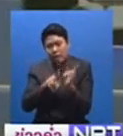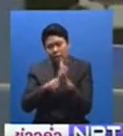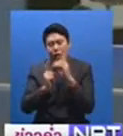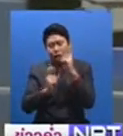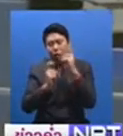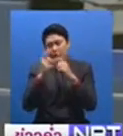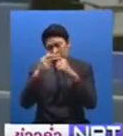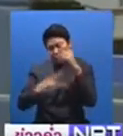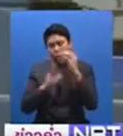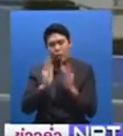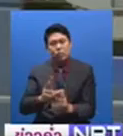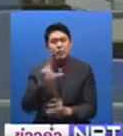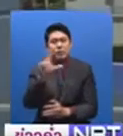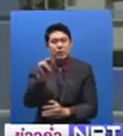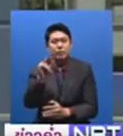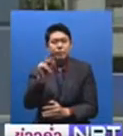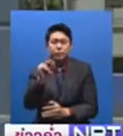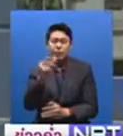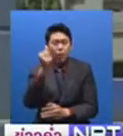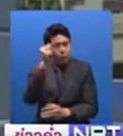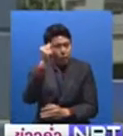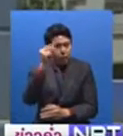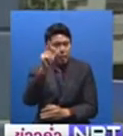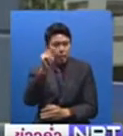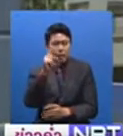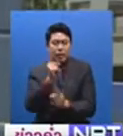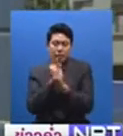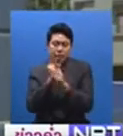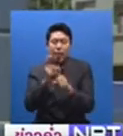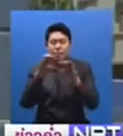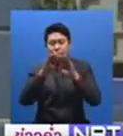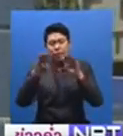ที่มีประมาณ 30คนเป็นเวลา 21วันตามมาตรฐานสากล